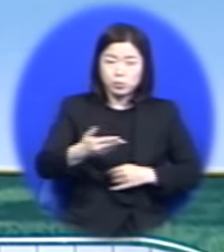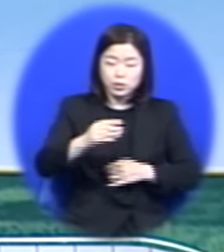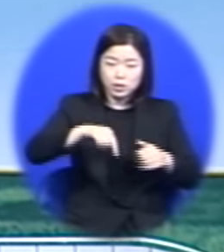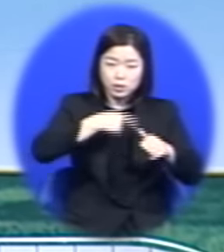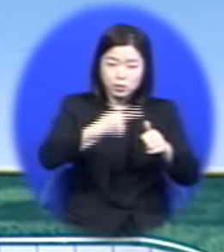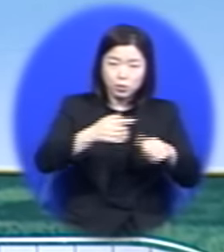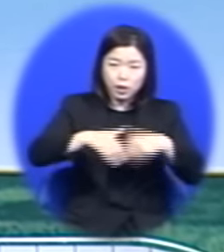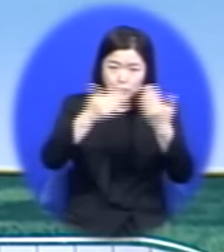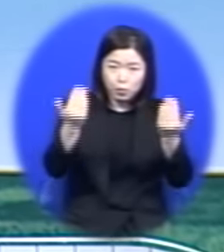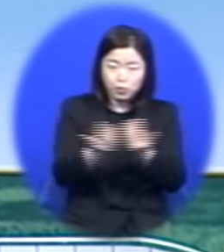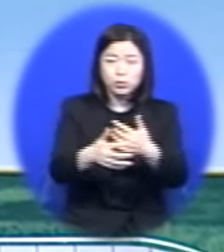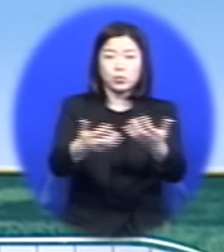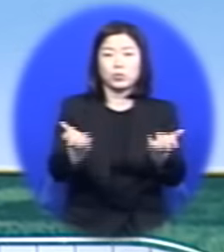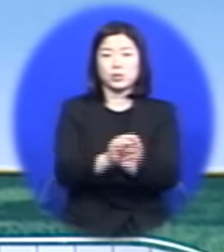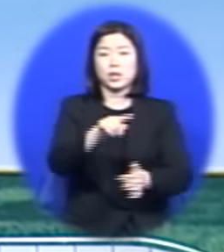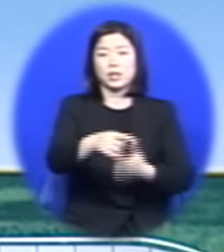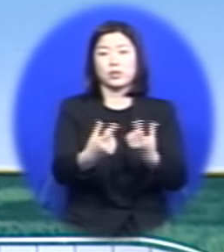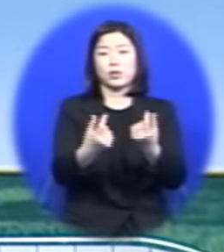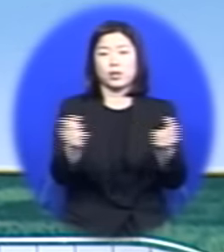축복합니다.